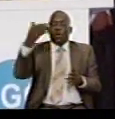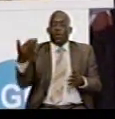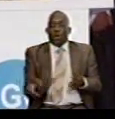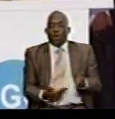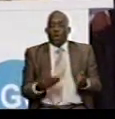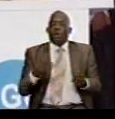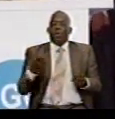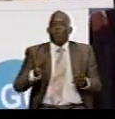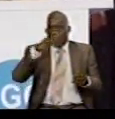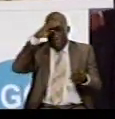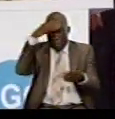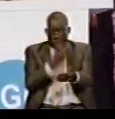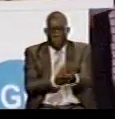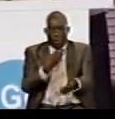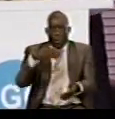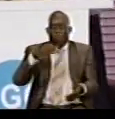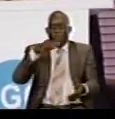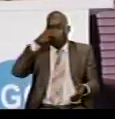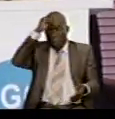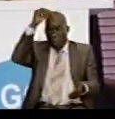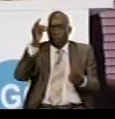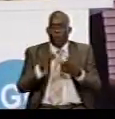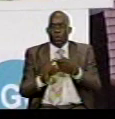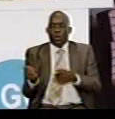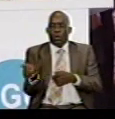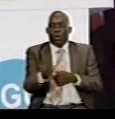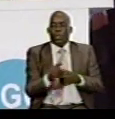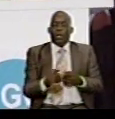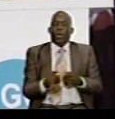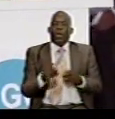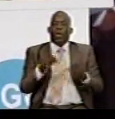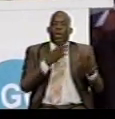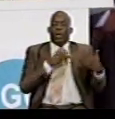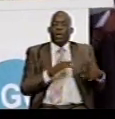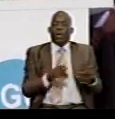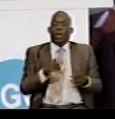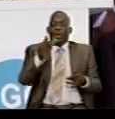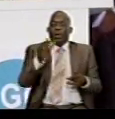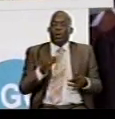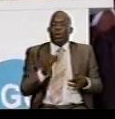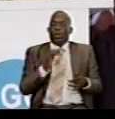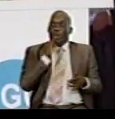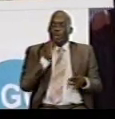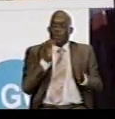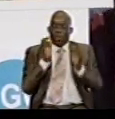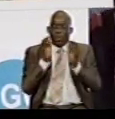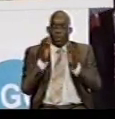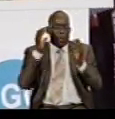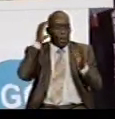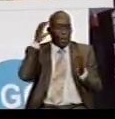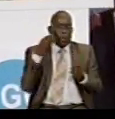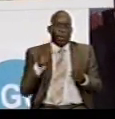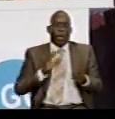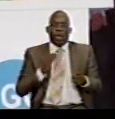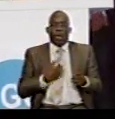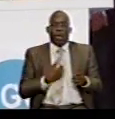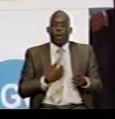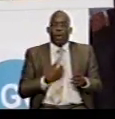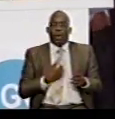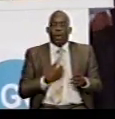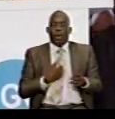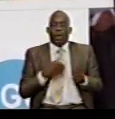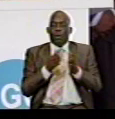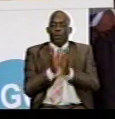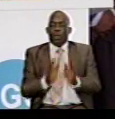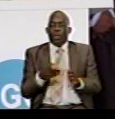leur souhaitent la bienvenue au Fils de l'homme yes, dans leur vie. God is hearing our prayers. Oui, Dieu exauce à nos prières. For the Bible says the sons and the daughters of Jacob